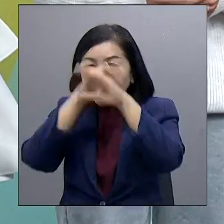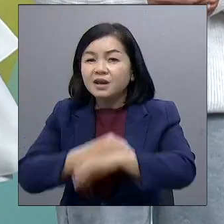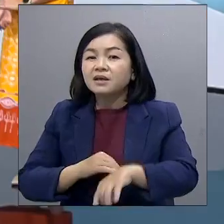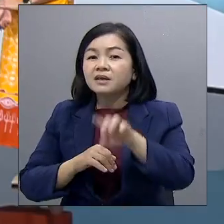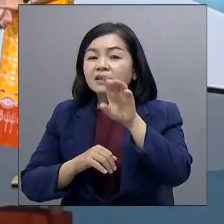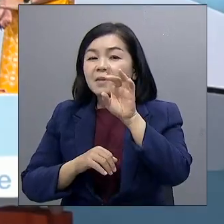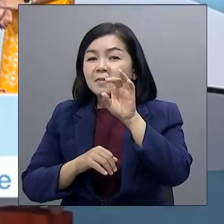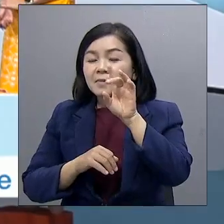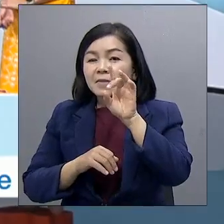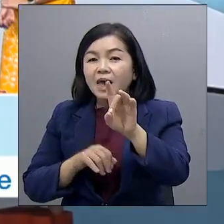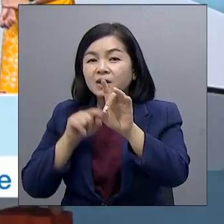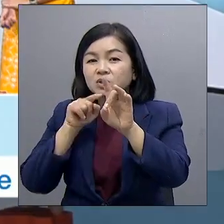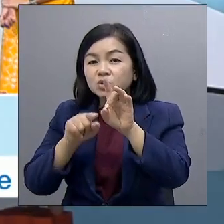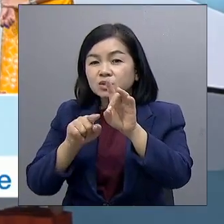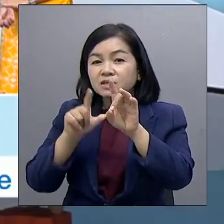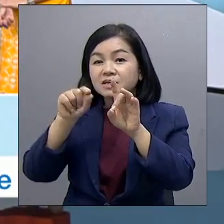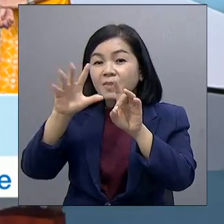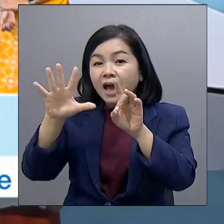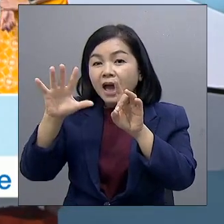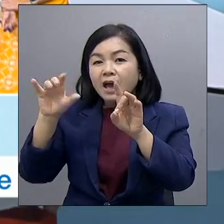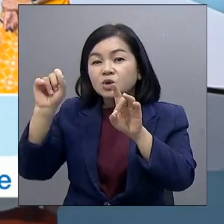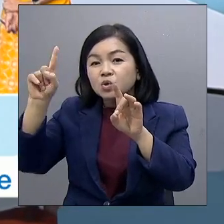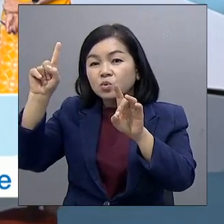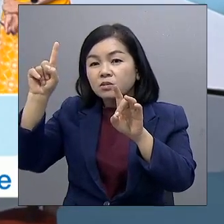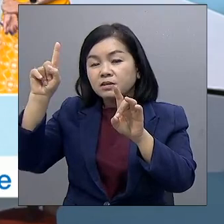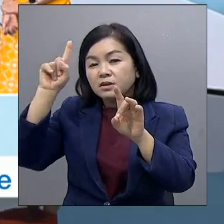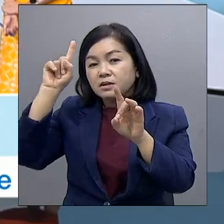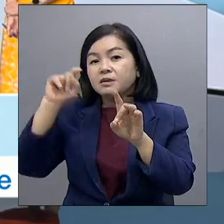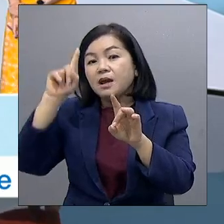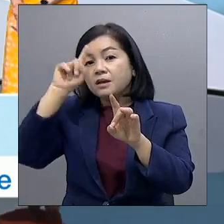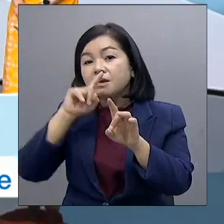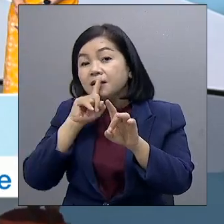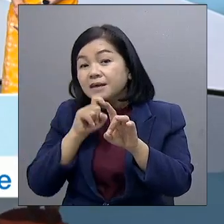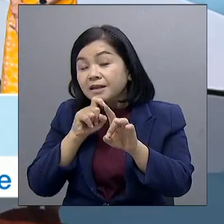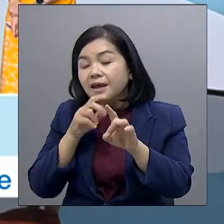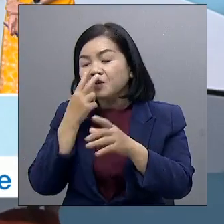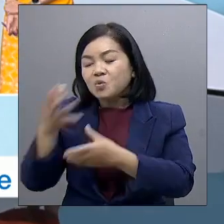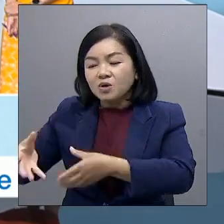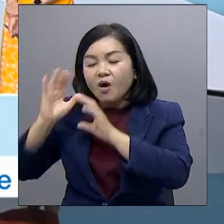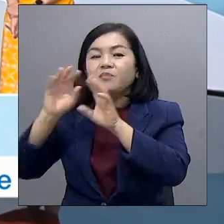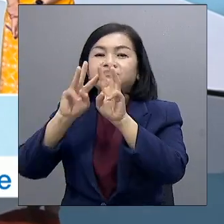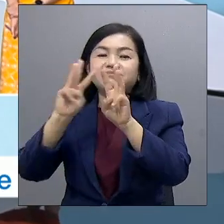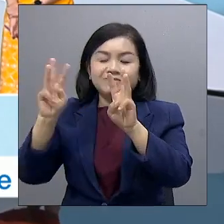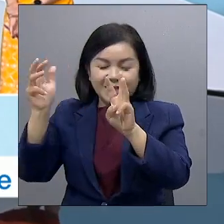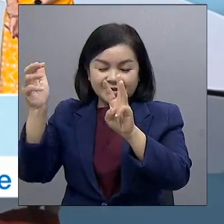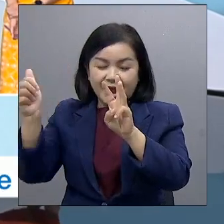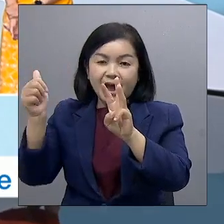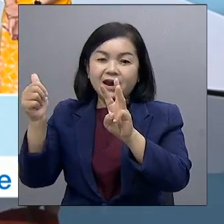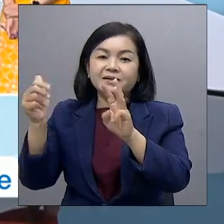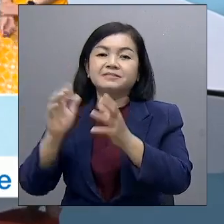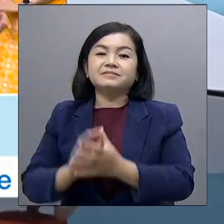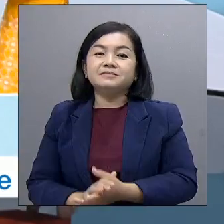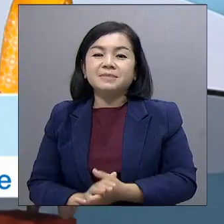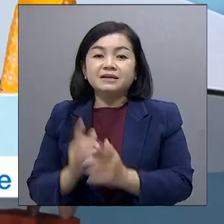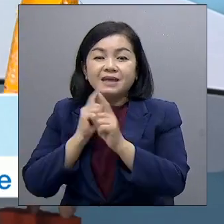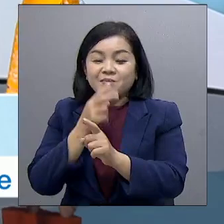น.อ่าทุกวันศุกร์ถึงวันอาทิตย์ทั้งผ่านหน้าจอไทย PBSหรือว่าใครไม่ทันดูย้อนหลังwww.vipa.วิภาแล้วก็แอปพลิเคชวิภาได้ด้วยเช่น